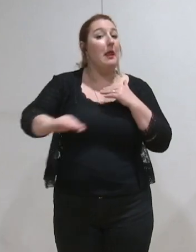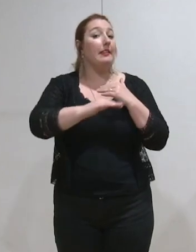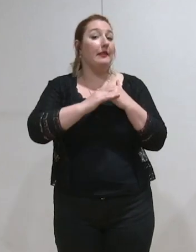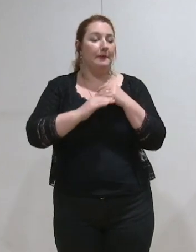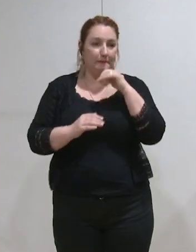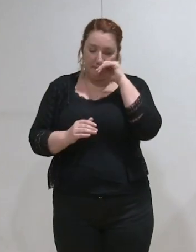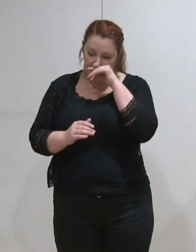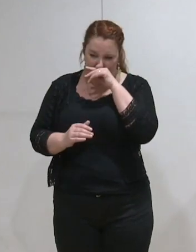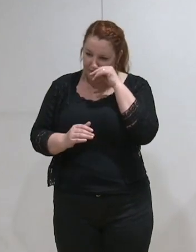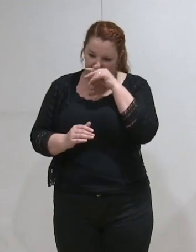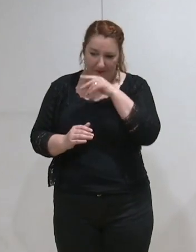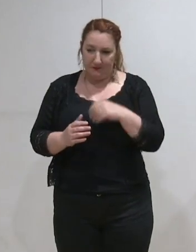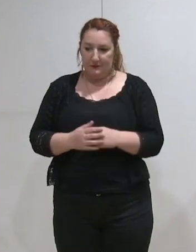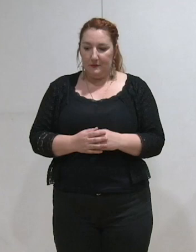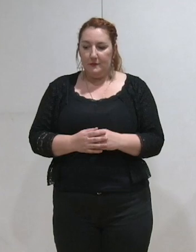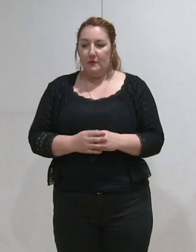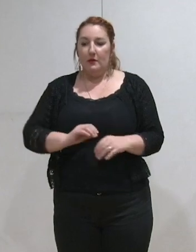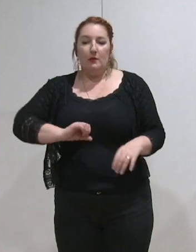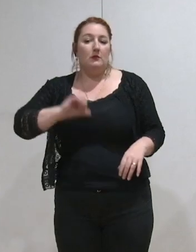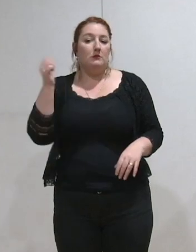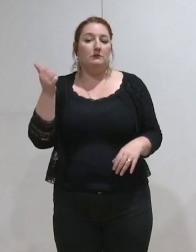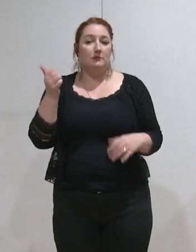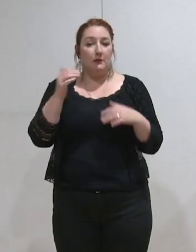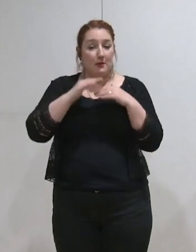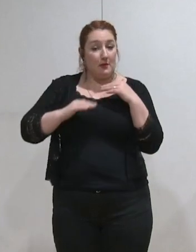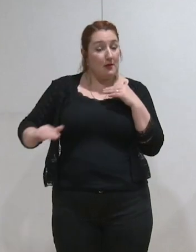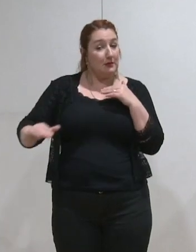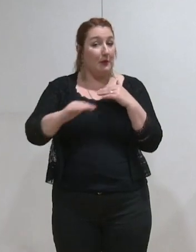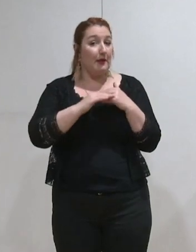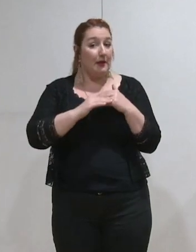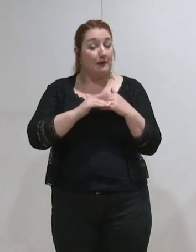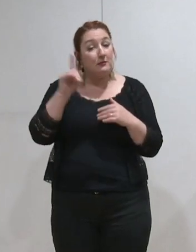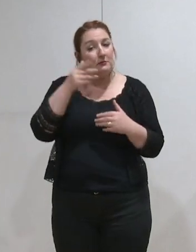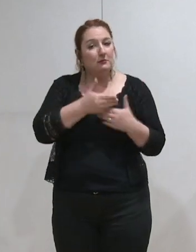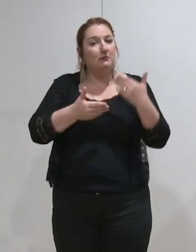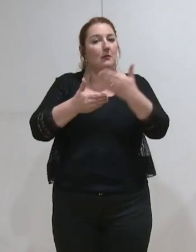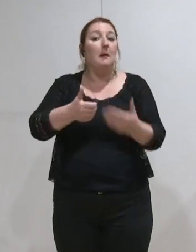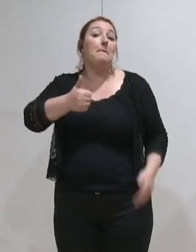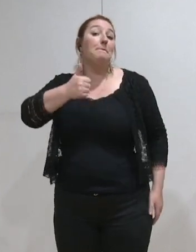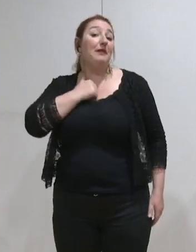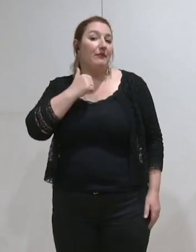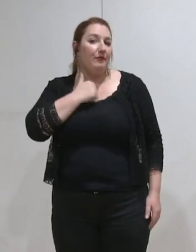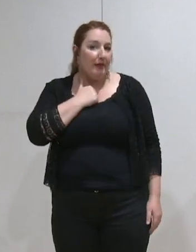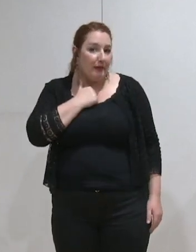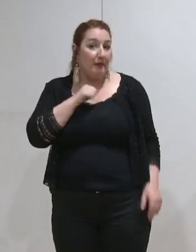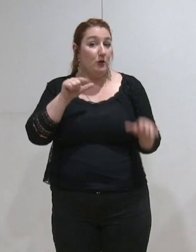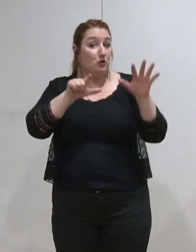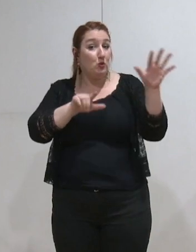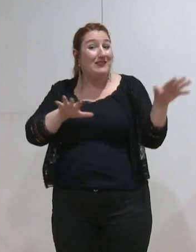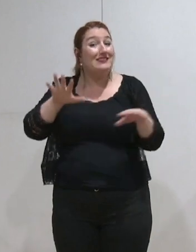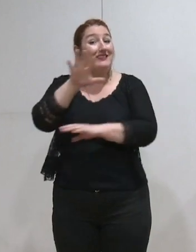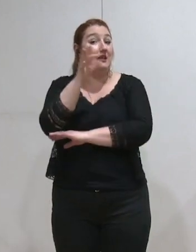l'esplanade pour rappeler que tout d'abord l'esplanade est une opération privée à 75 % dans une